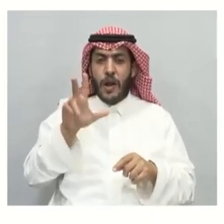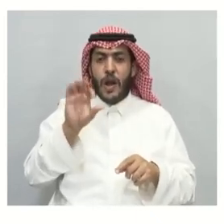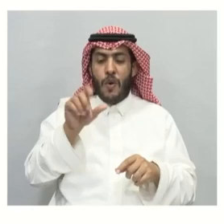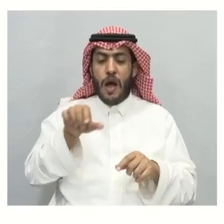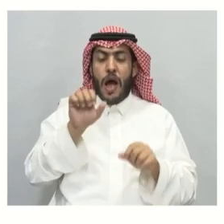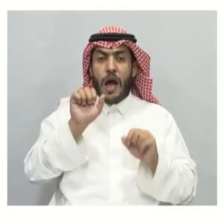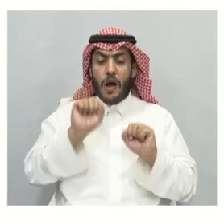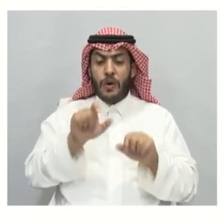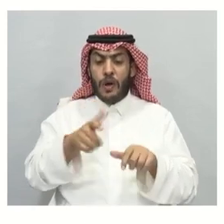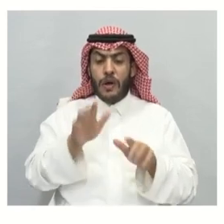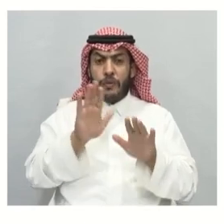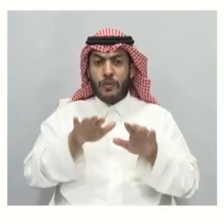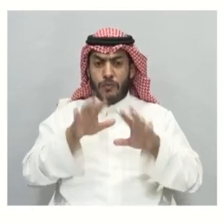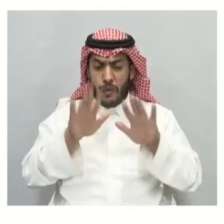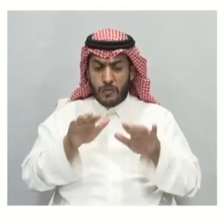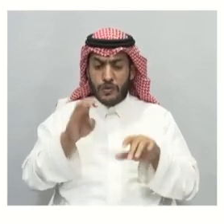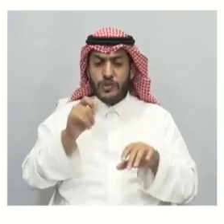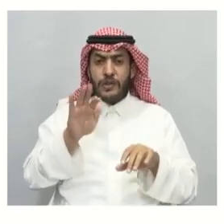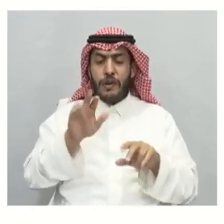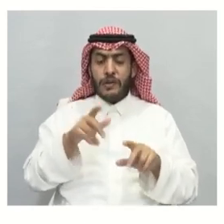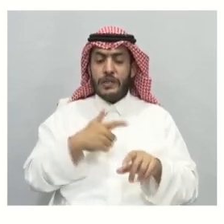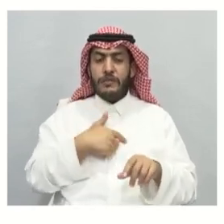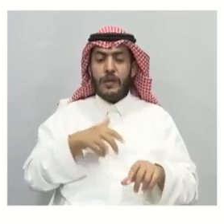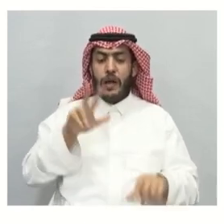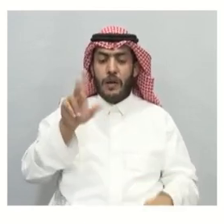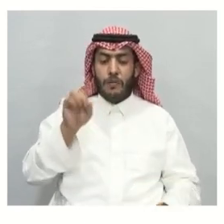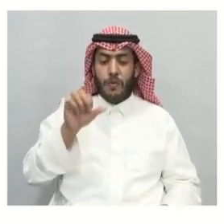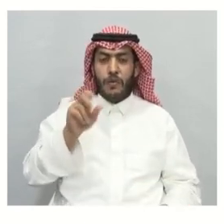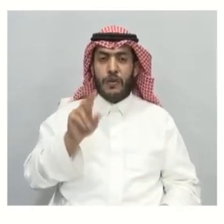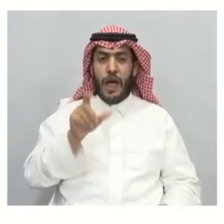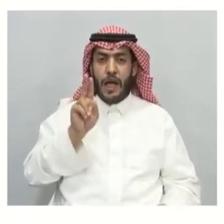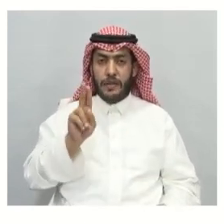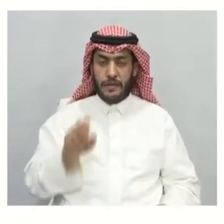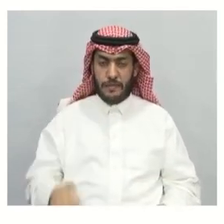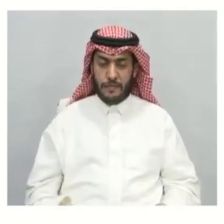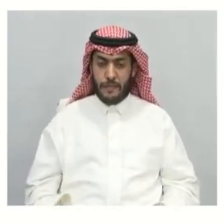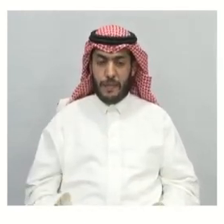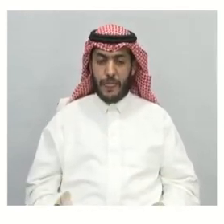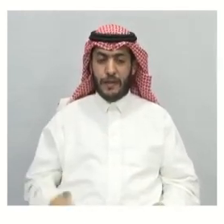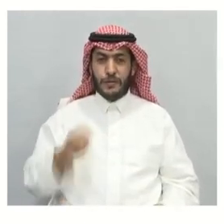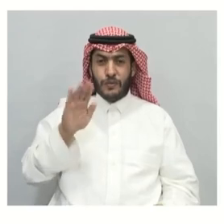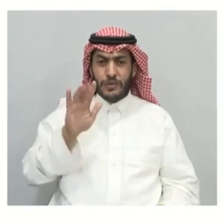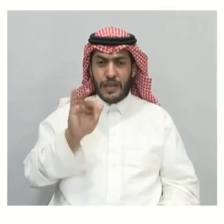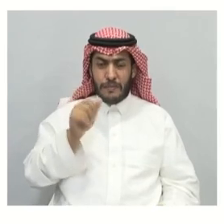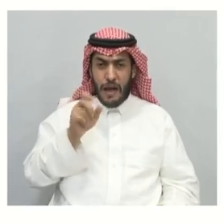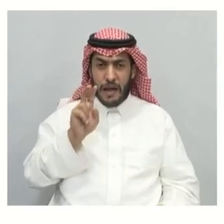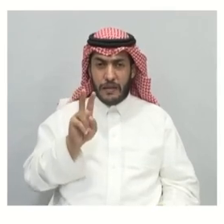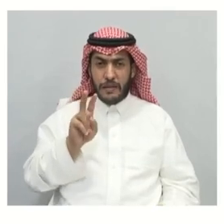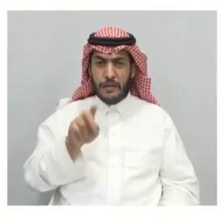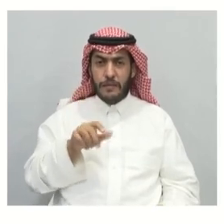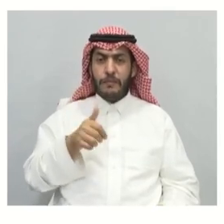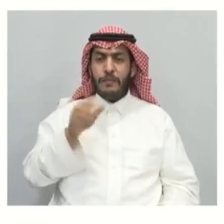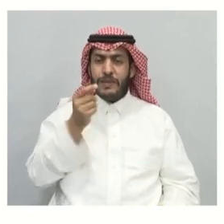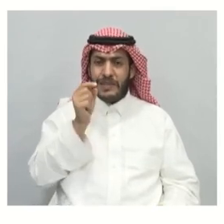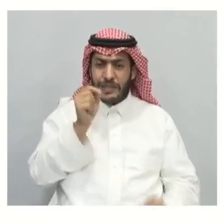على جسيمات تسمى ايش البروتونات جسيمات لاحظ انه جسيمات هي